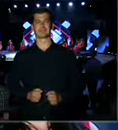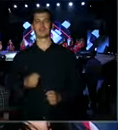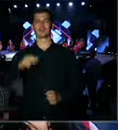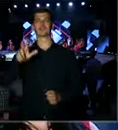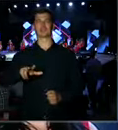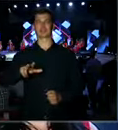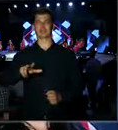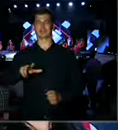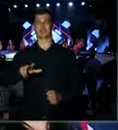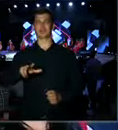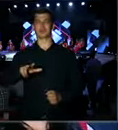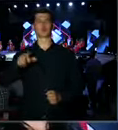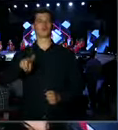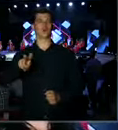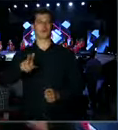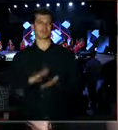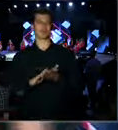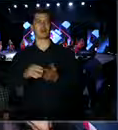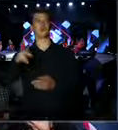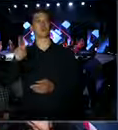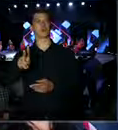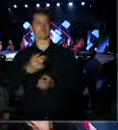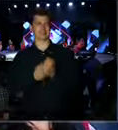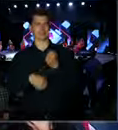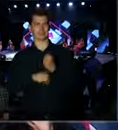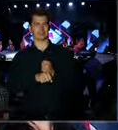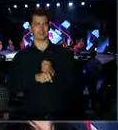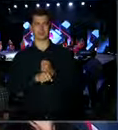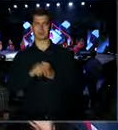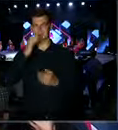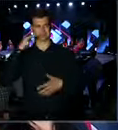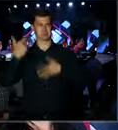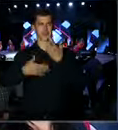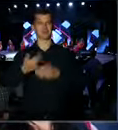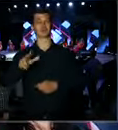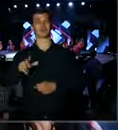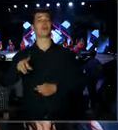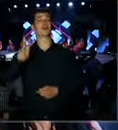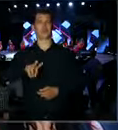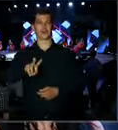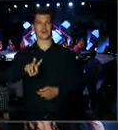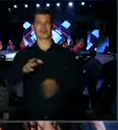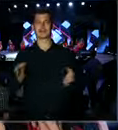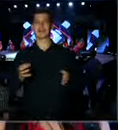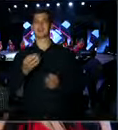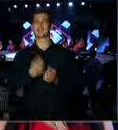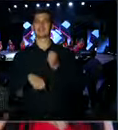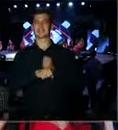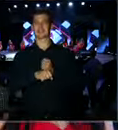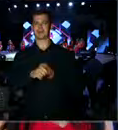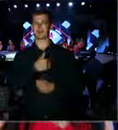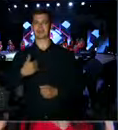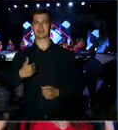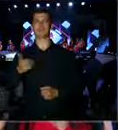trzecia wice, druga, przepraszam, aż mi tutaj, proszę Państwa, wszystko się już w oczach plącze. Druga wicemis Polski 2016